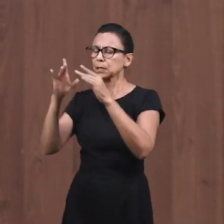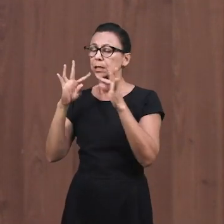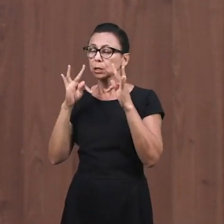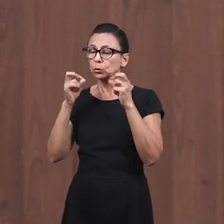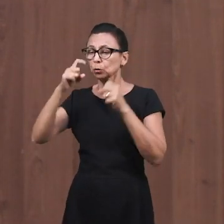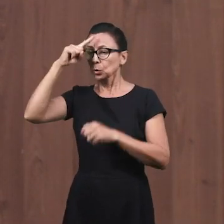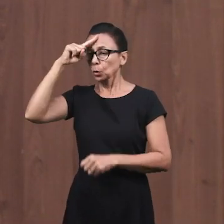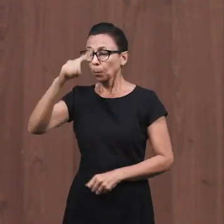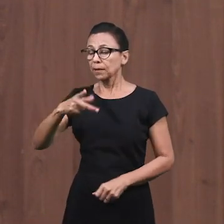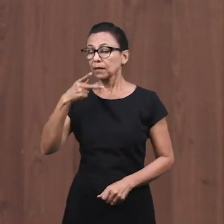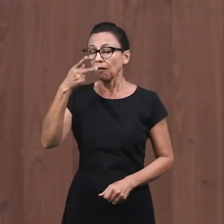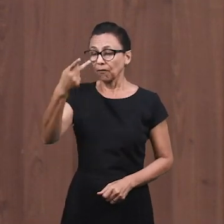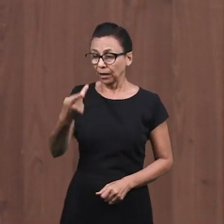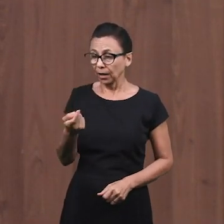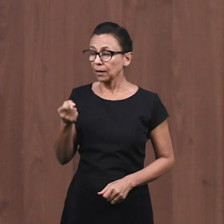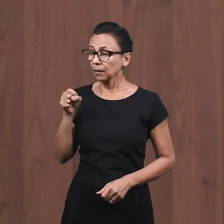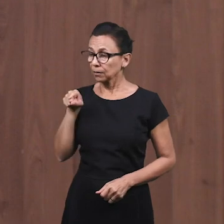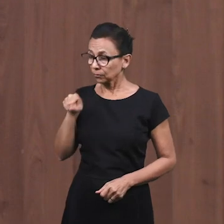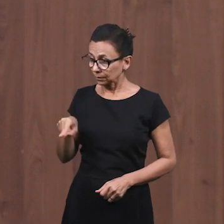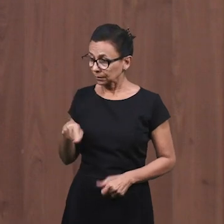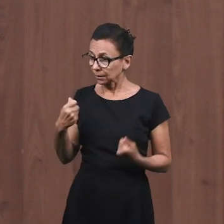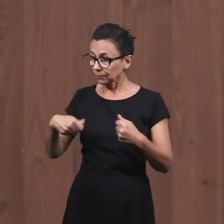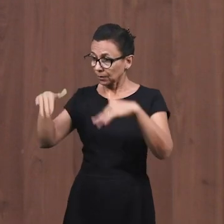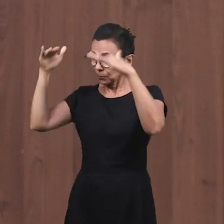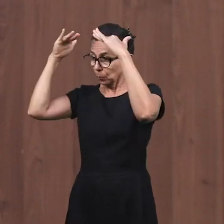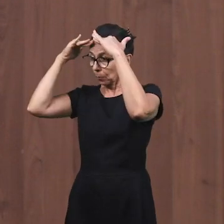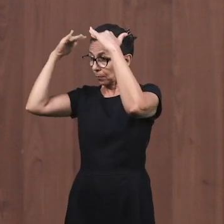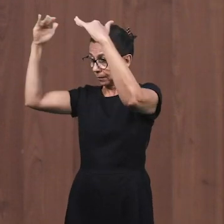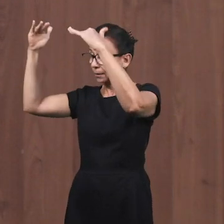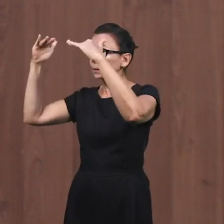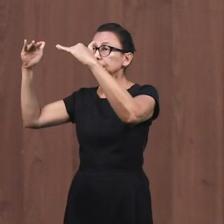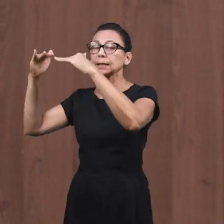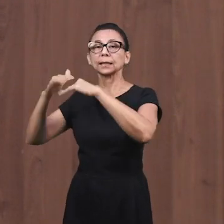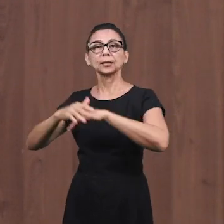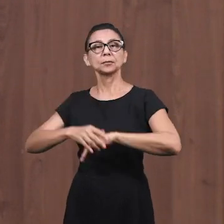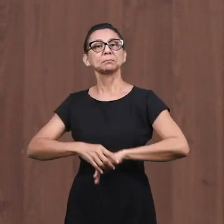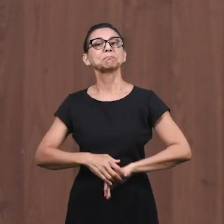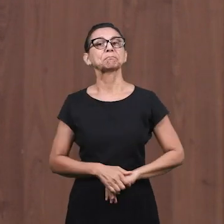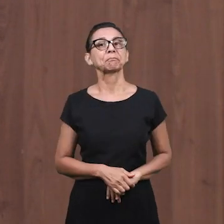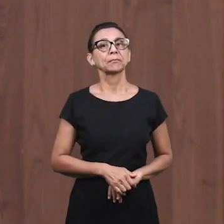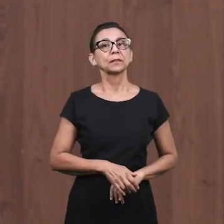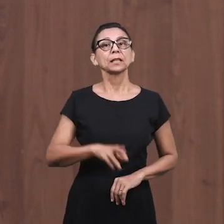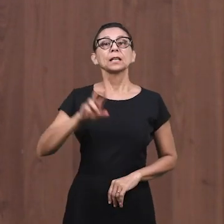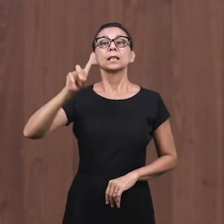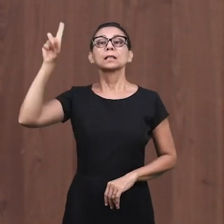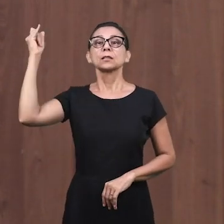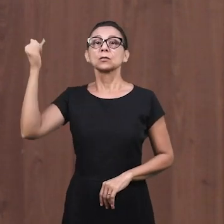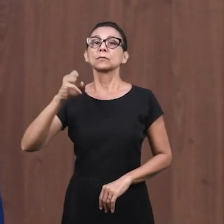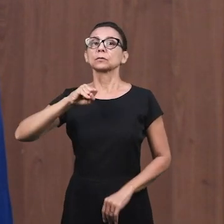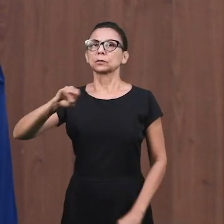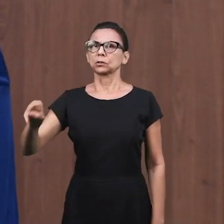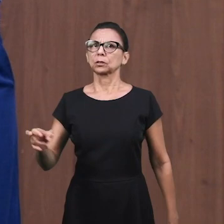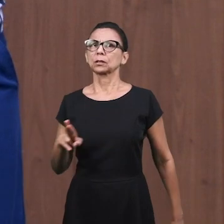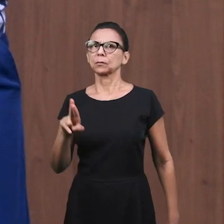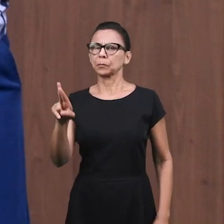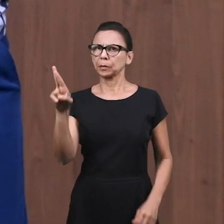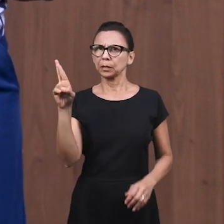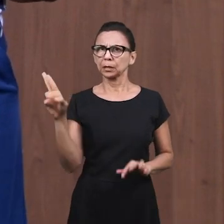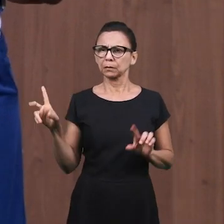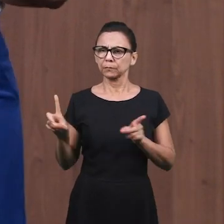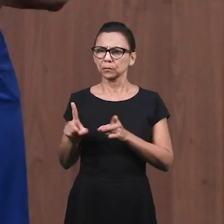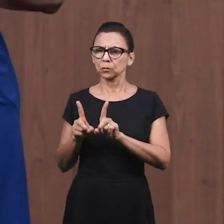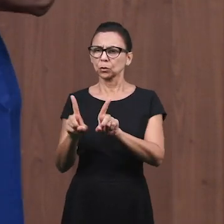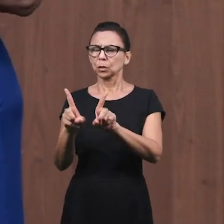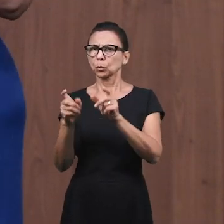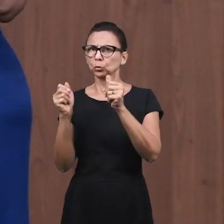à dire, tu diras. » Dieu a dit aussi qu'il serait avec Jérémie. Pour cela, il